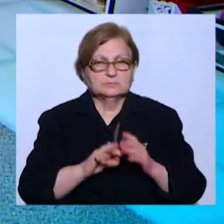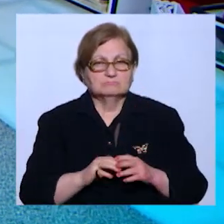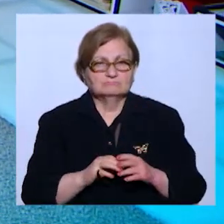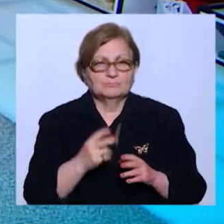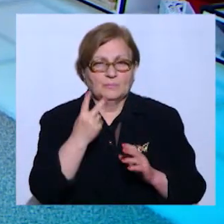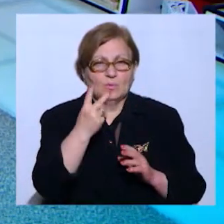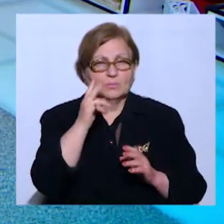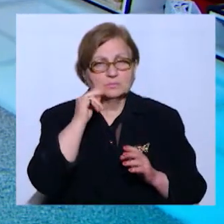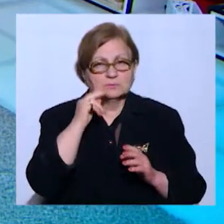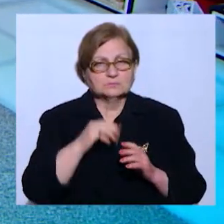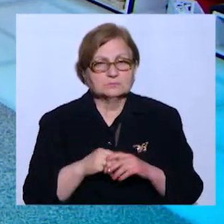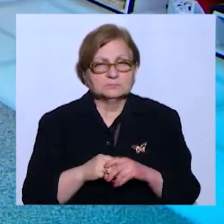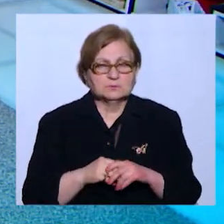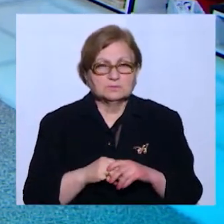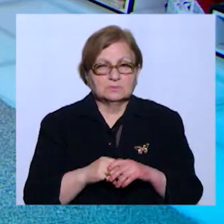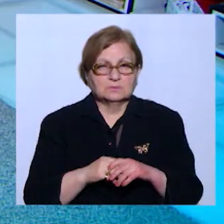ორ რიცხვს